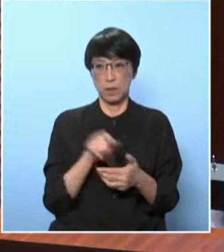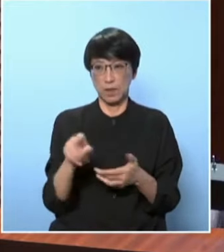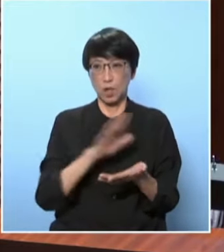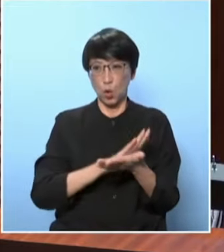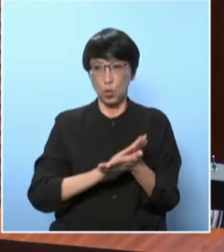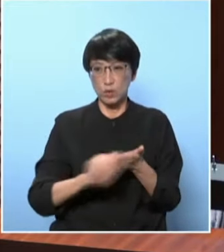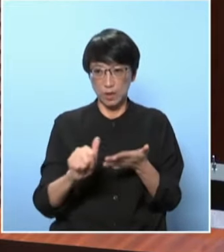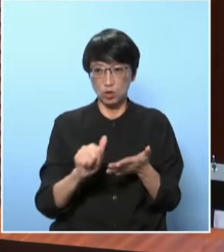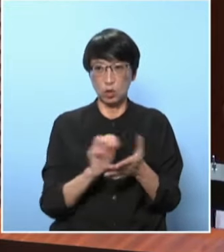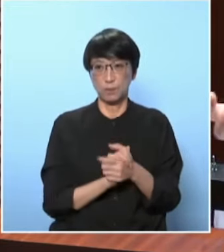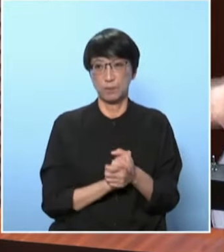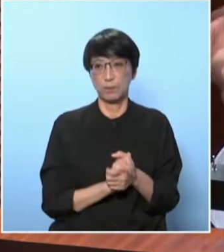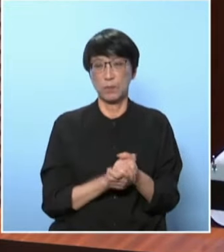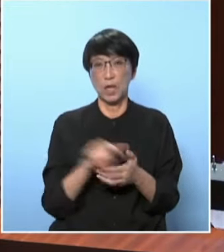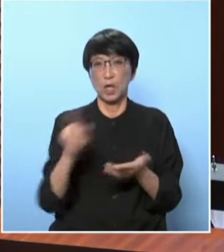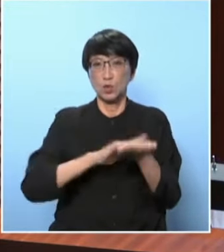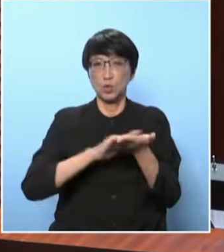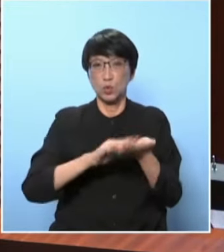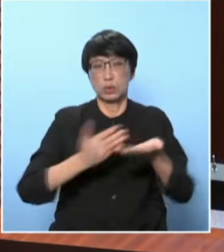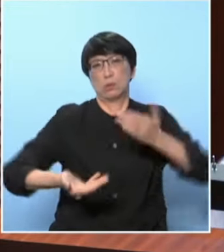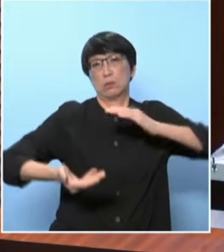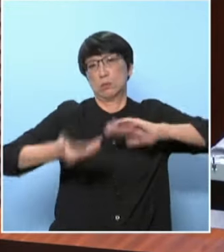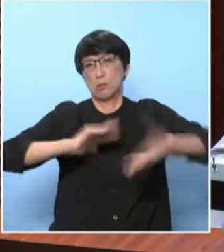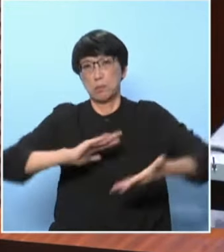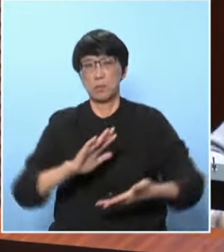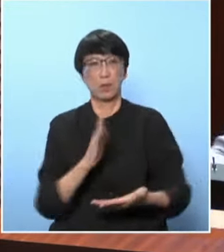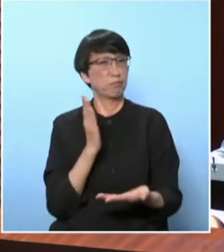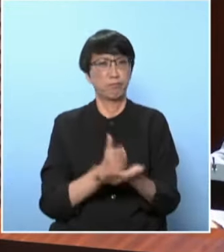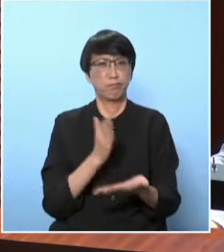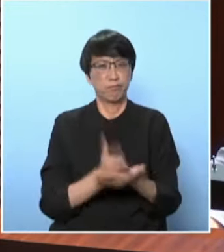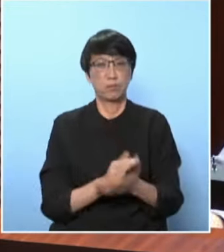我好清楚去表達嘅，唔可以將個故事調翻轉嚟講嘅。我想表達咁多，謝唔該，主席。